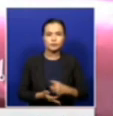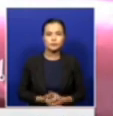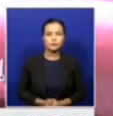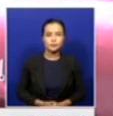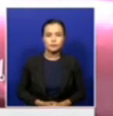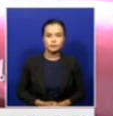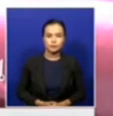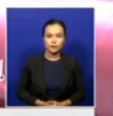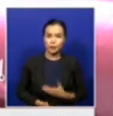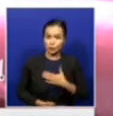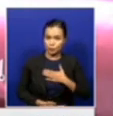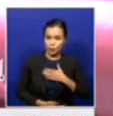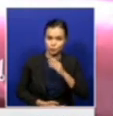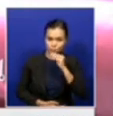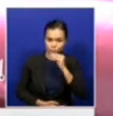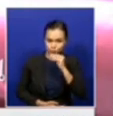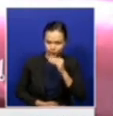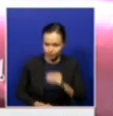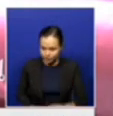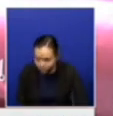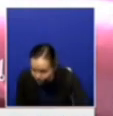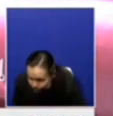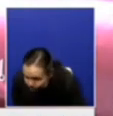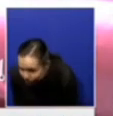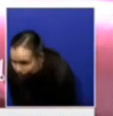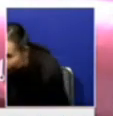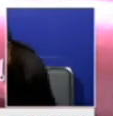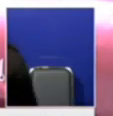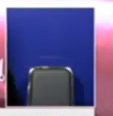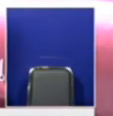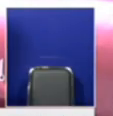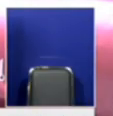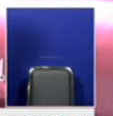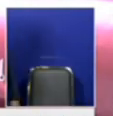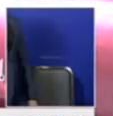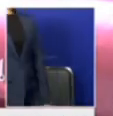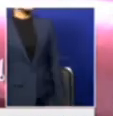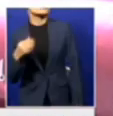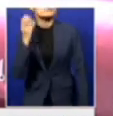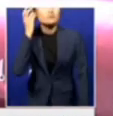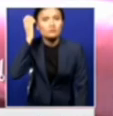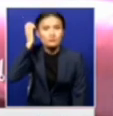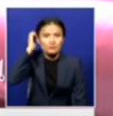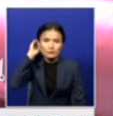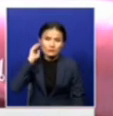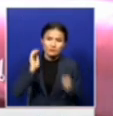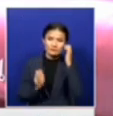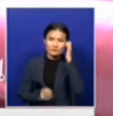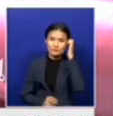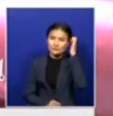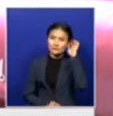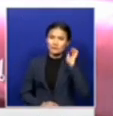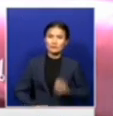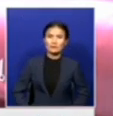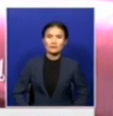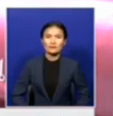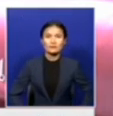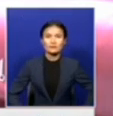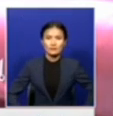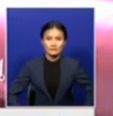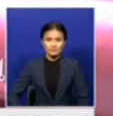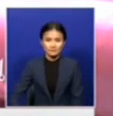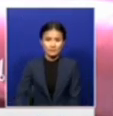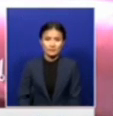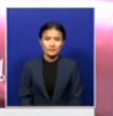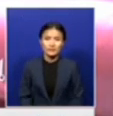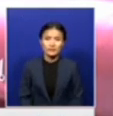ผมกำลังจะพูดเพื่อกันลืมเพื่อเป็นข้อมูลท่านนายกเดินออกไปพอดีไม่เป็นไรครับผมจะ